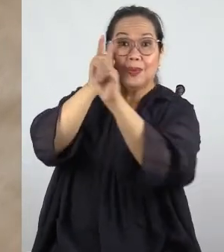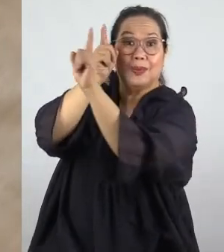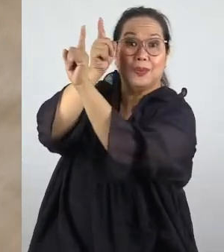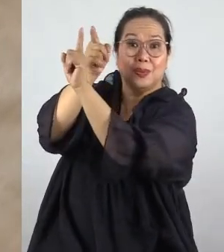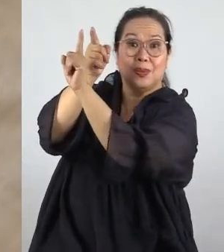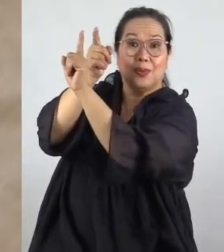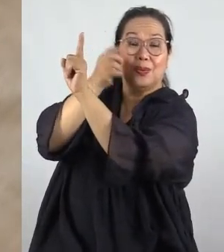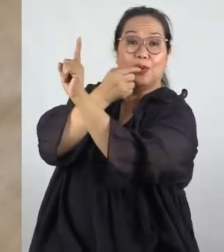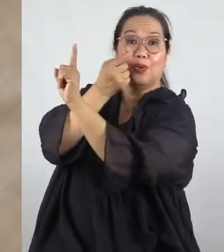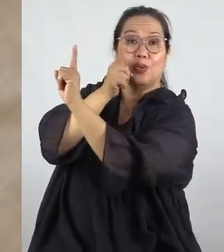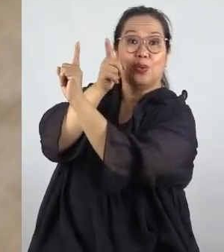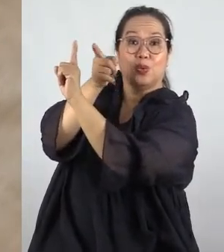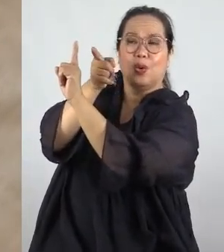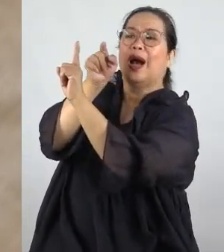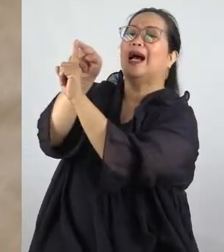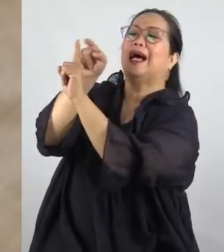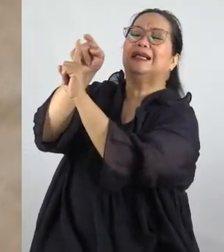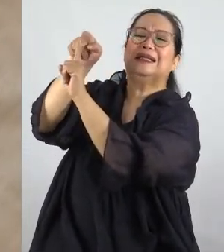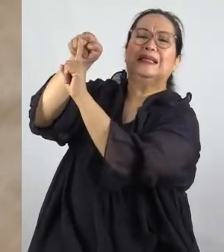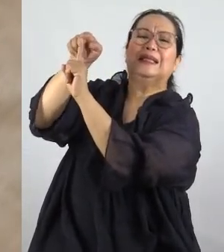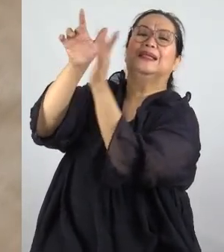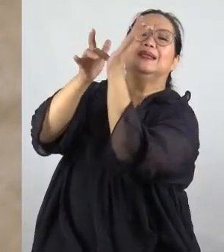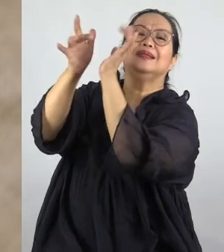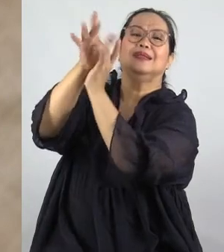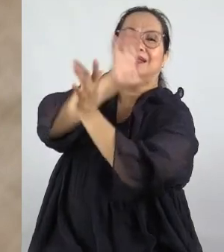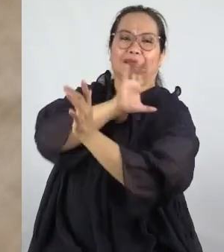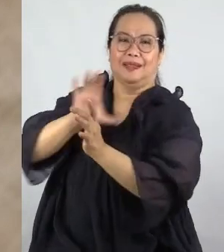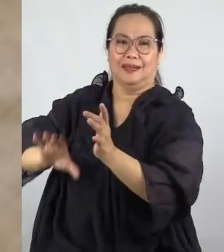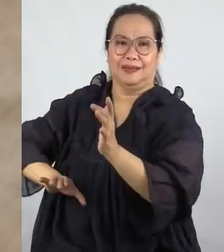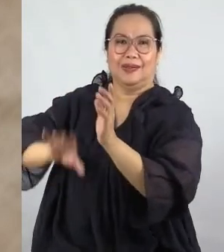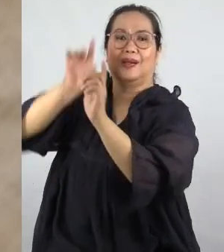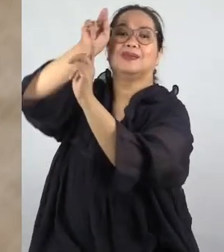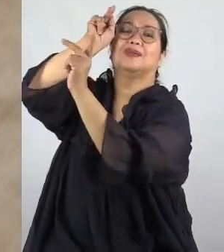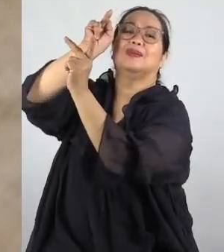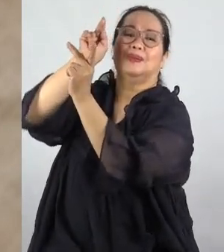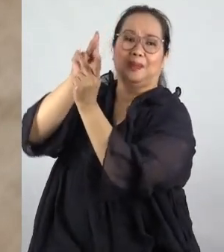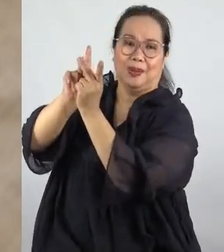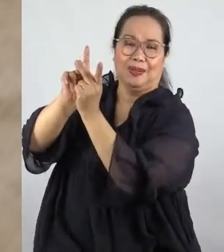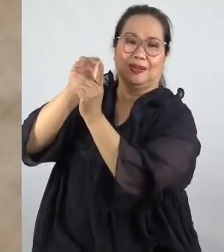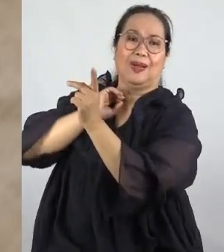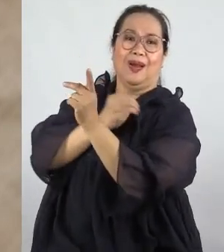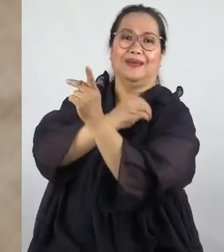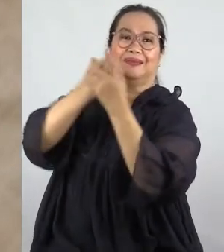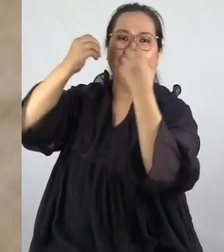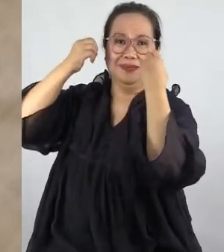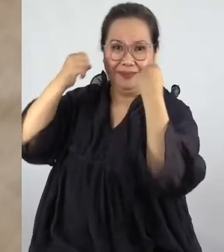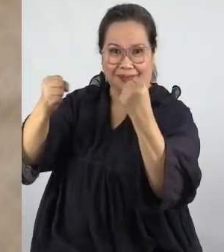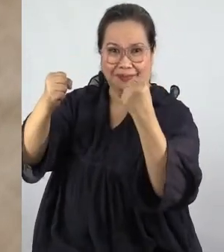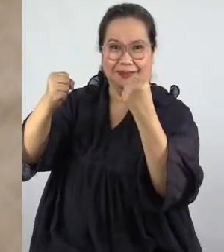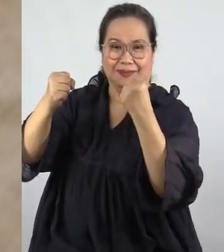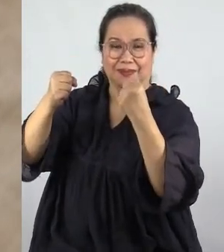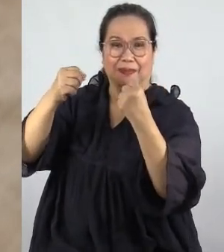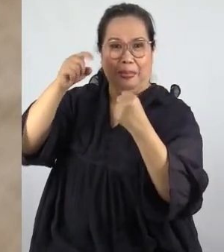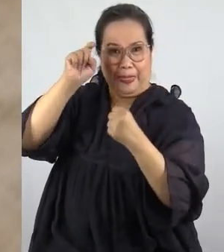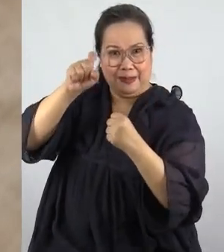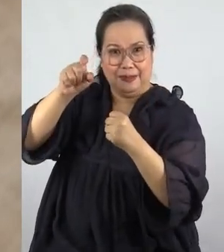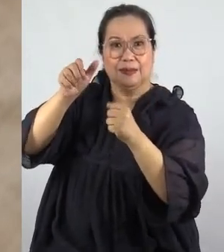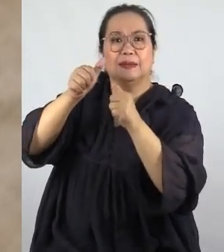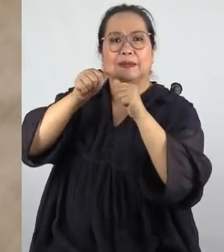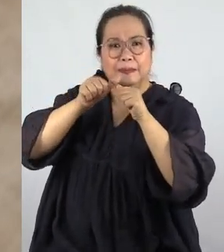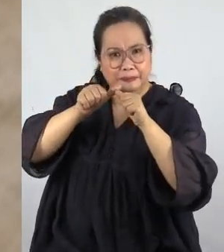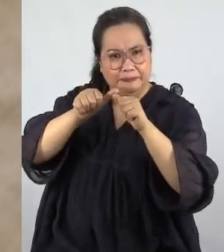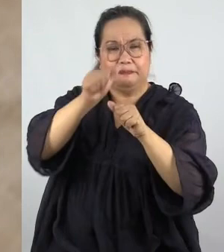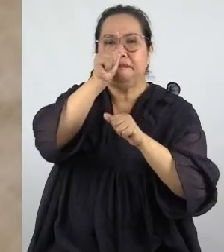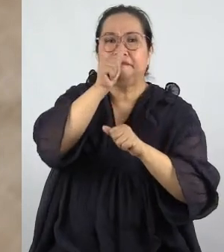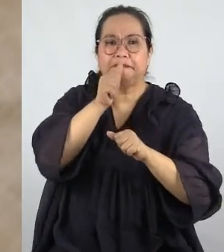ating paningin? Kay Jesus. Siya ang ating layunin. Siya ang ating lakas. At itataguyod natin ang